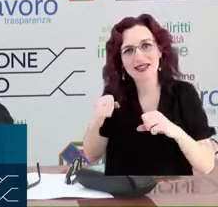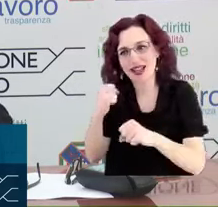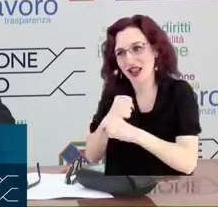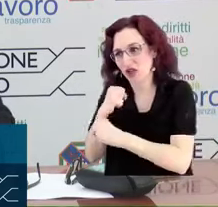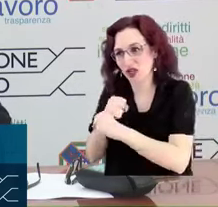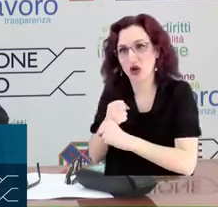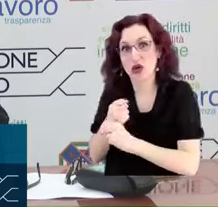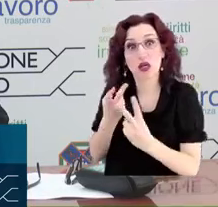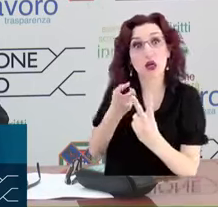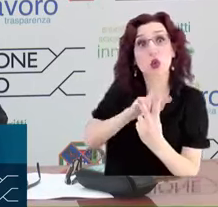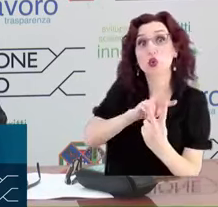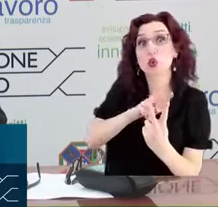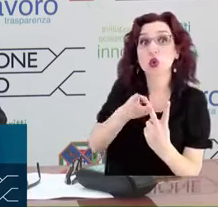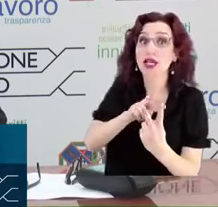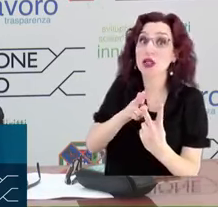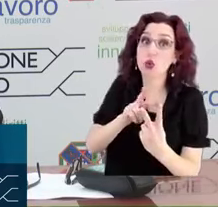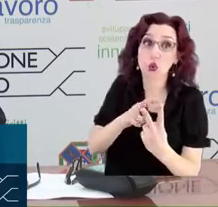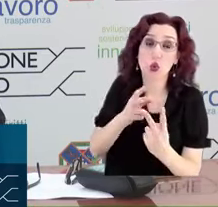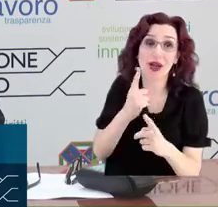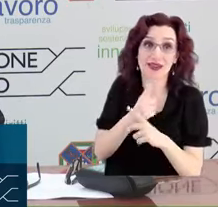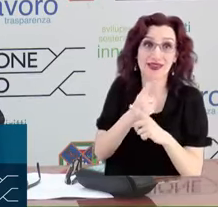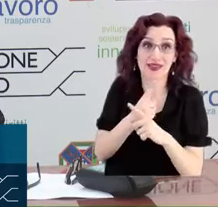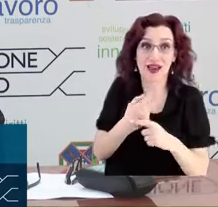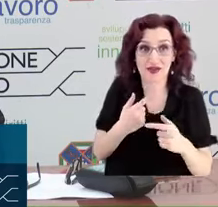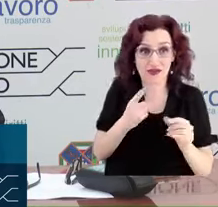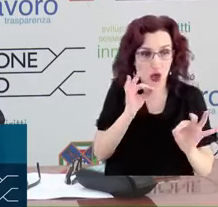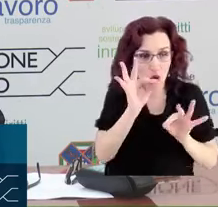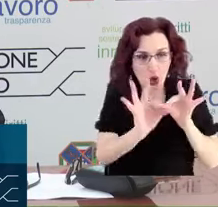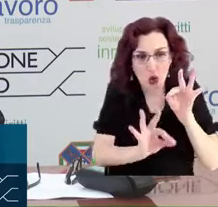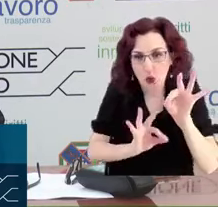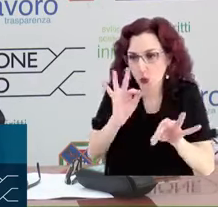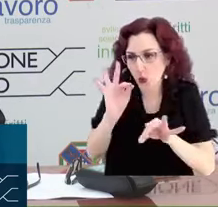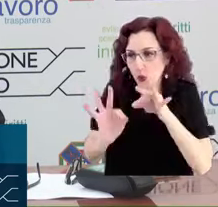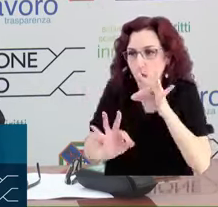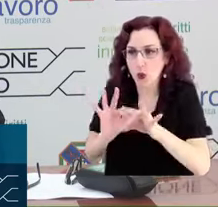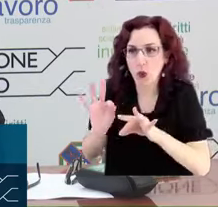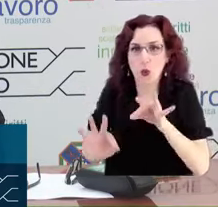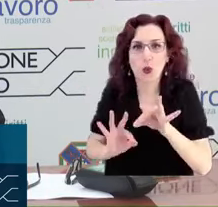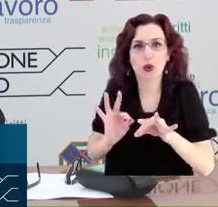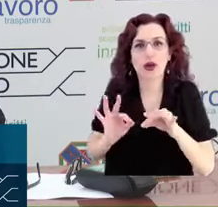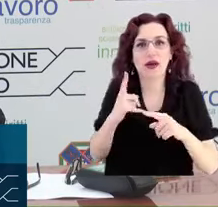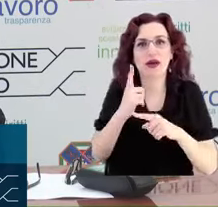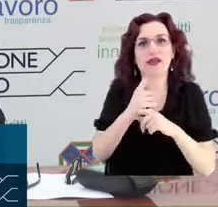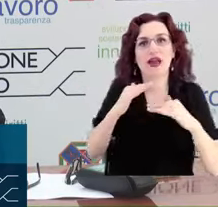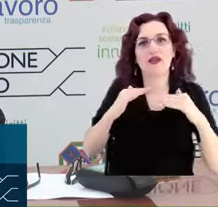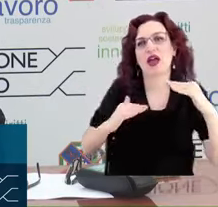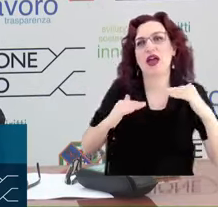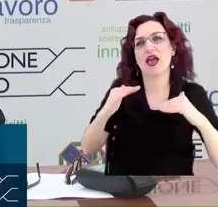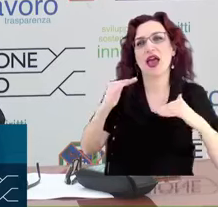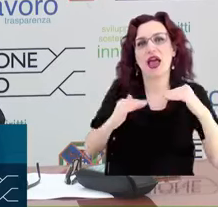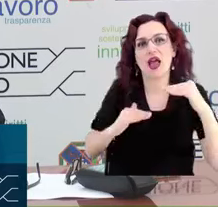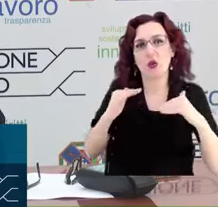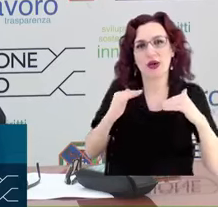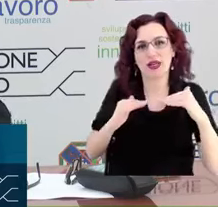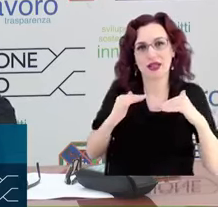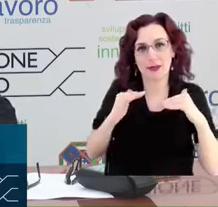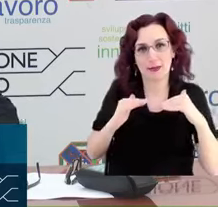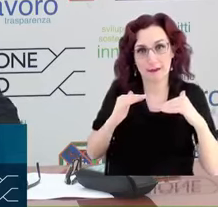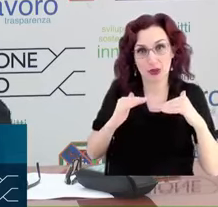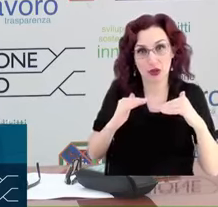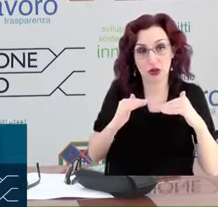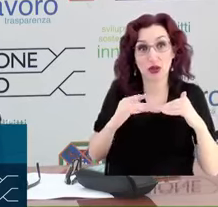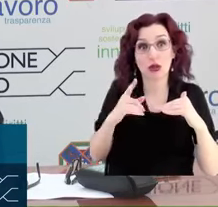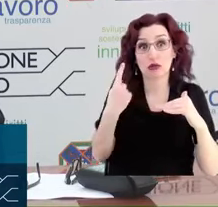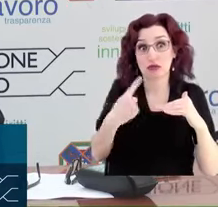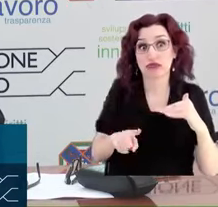entrambi credo che bisogna avere un corretto equilibrio da questo punto di vista è in questa direzione della